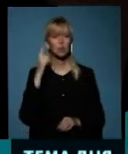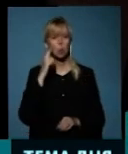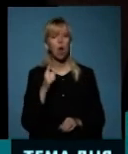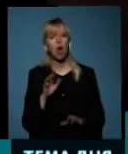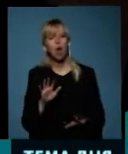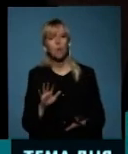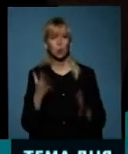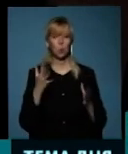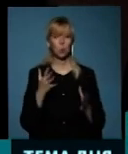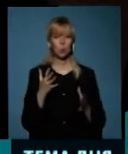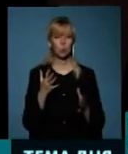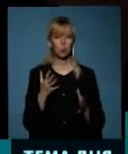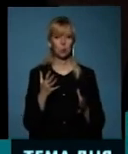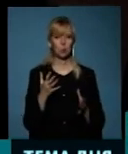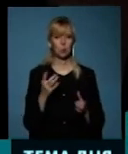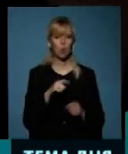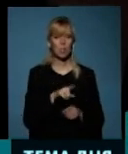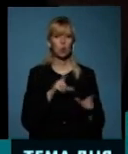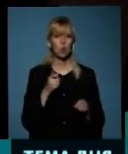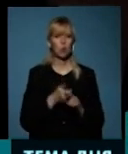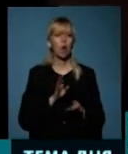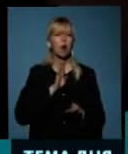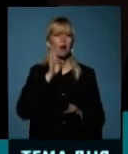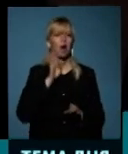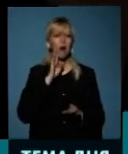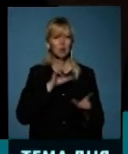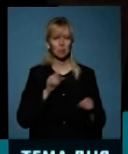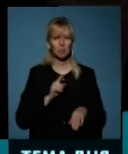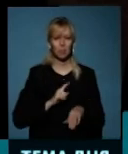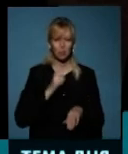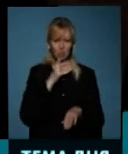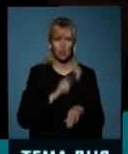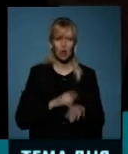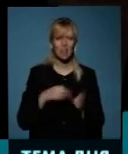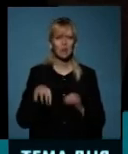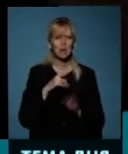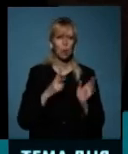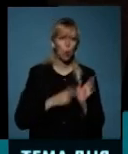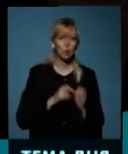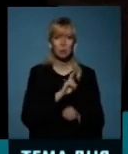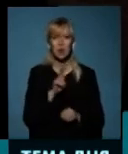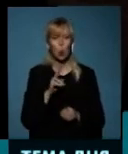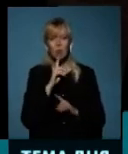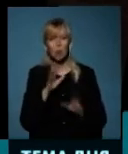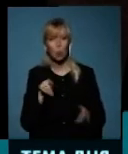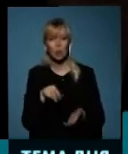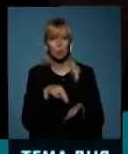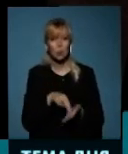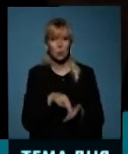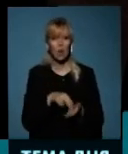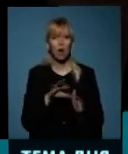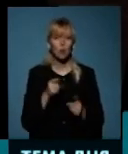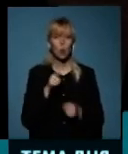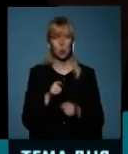вдруг, враховуючи те, що він їде дуже в ранню пору часу, там де 7 годин, і нікого не буде там стояти, і вдруг в